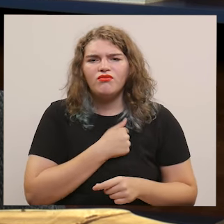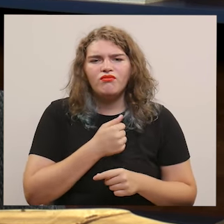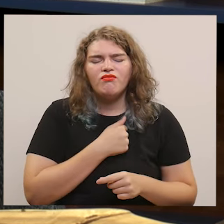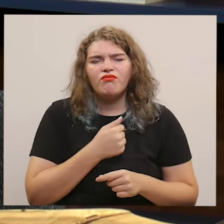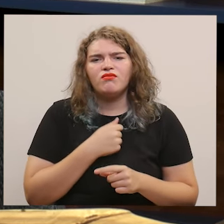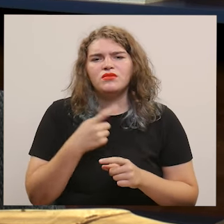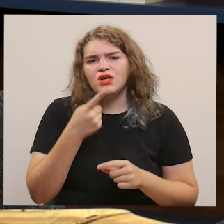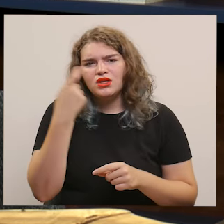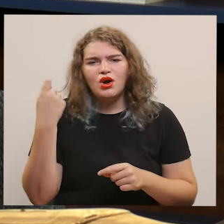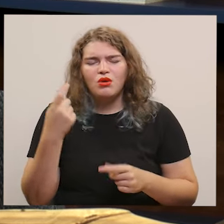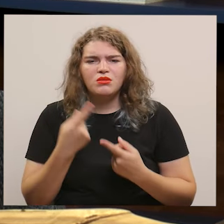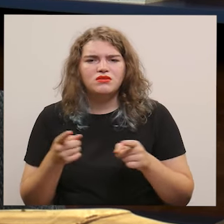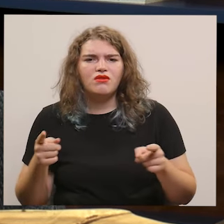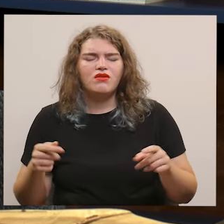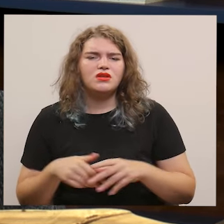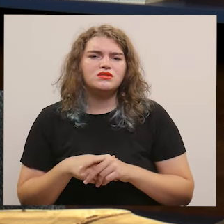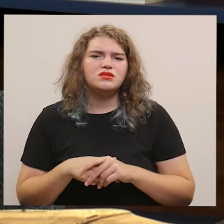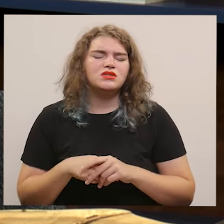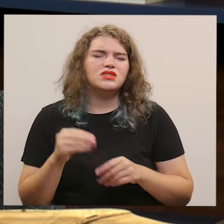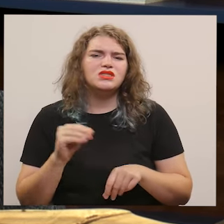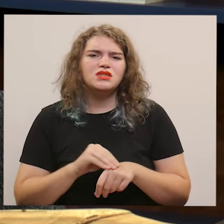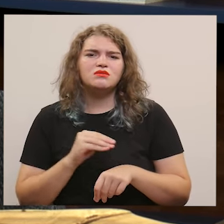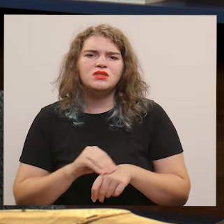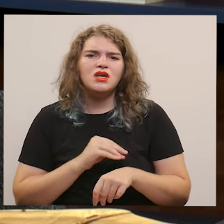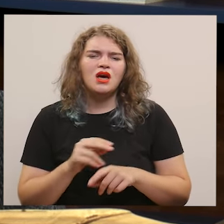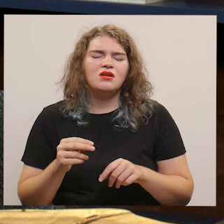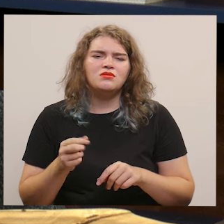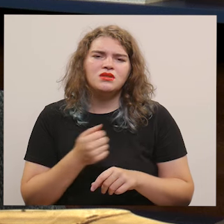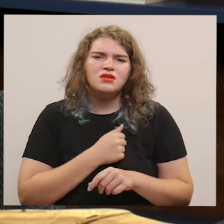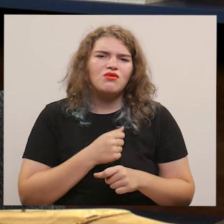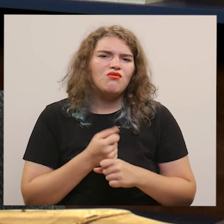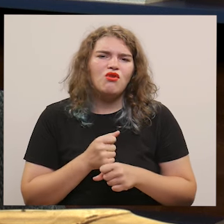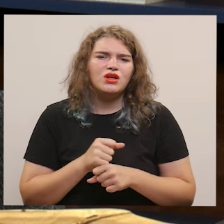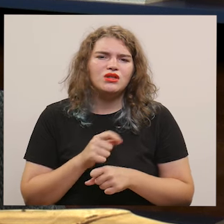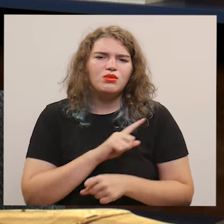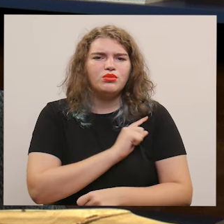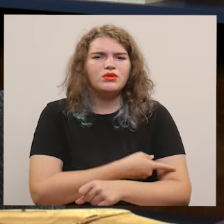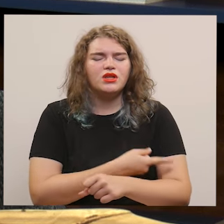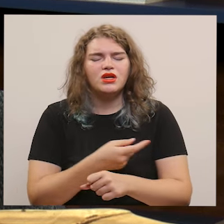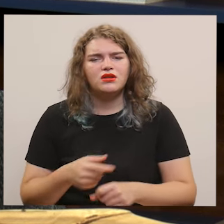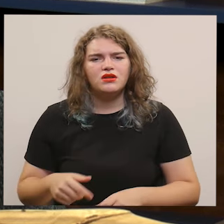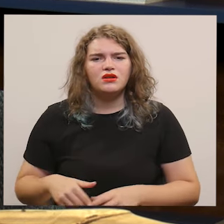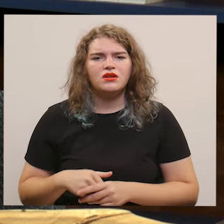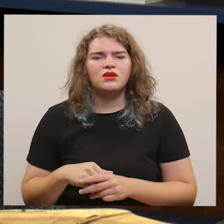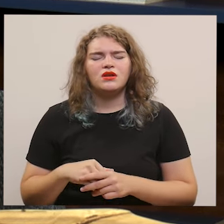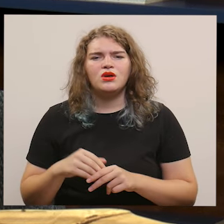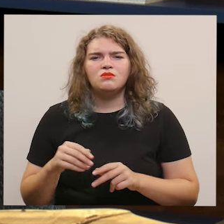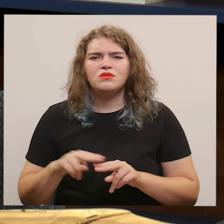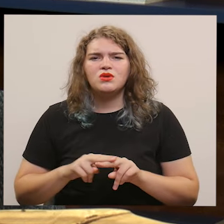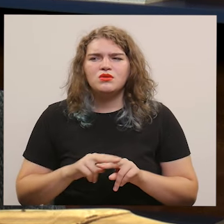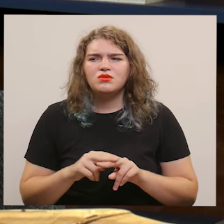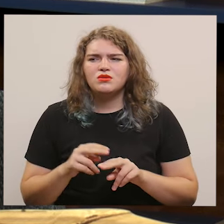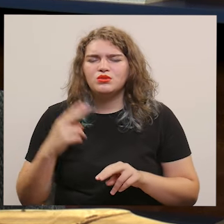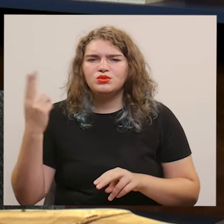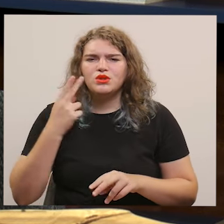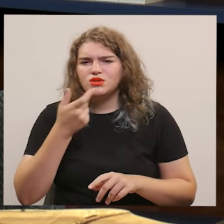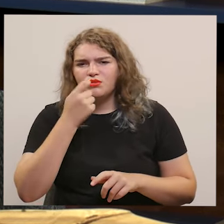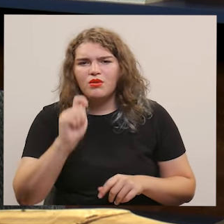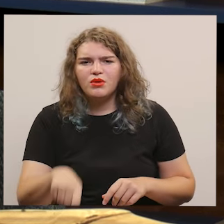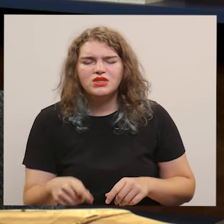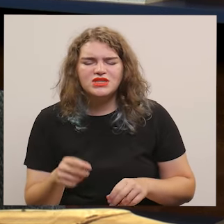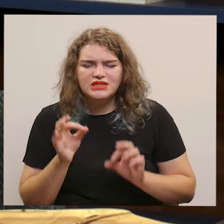traumă, simțeam efectiv o teamă atât de puternică că cumva Dumnezeu mă lasă, am